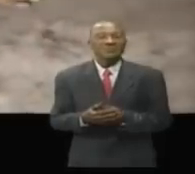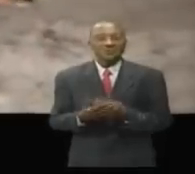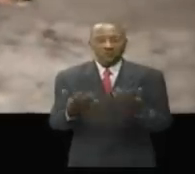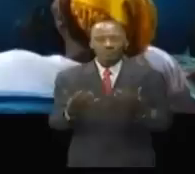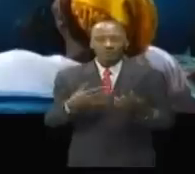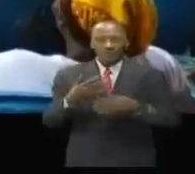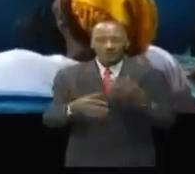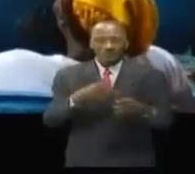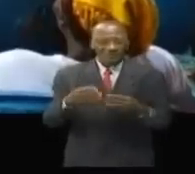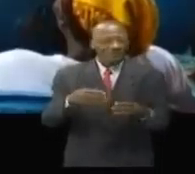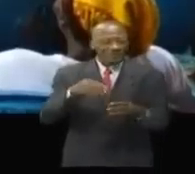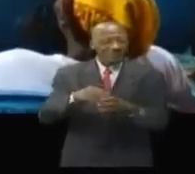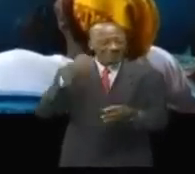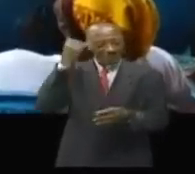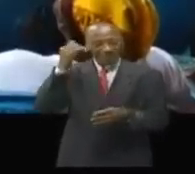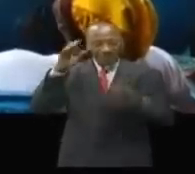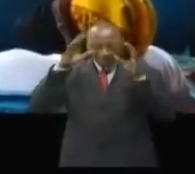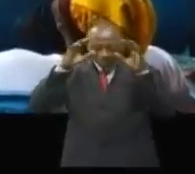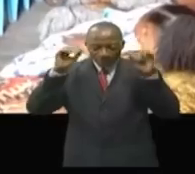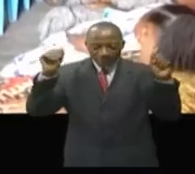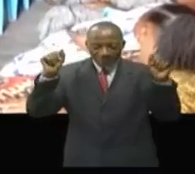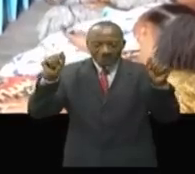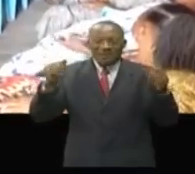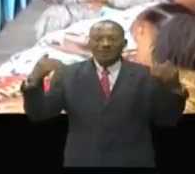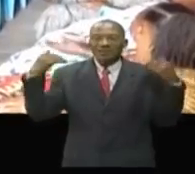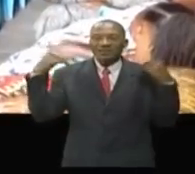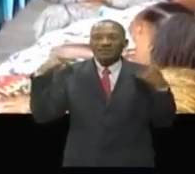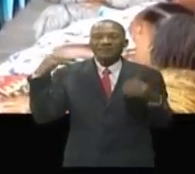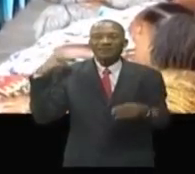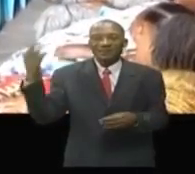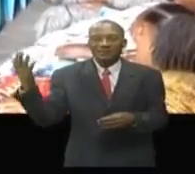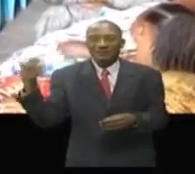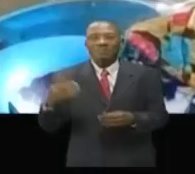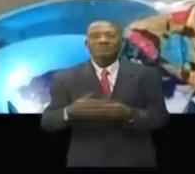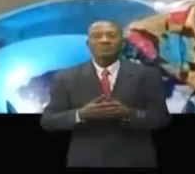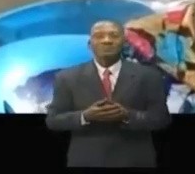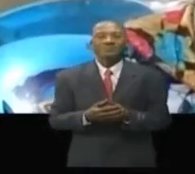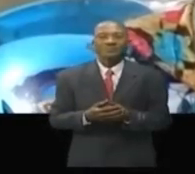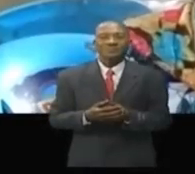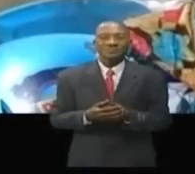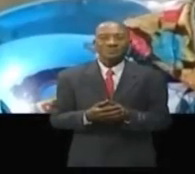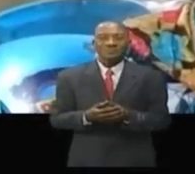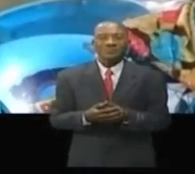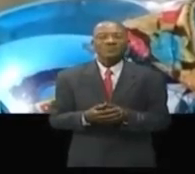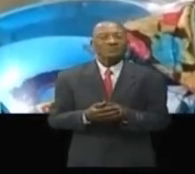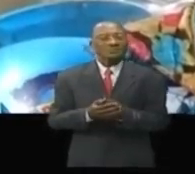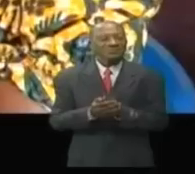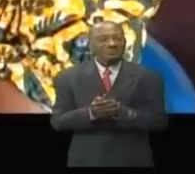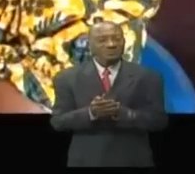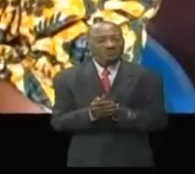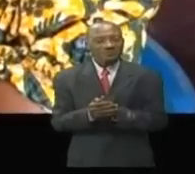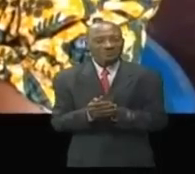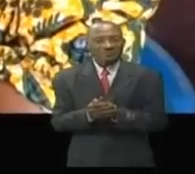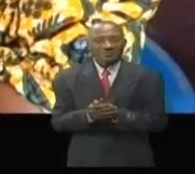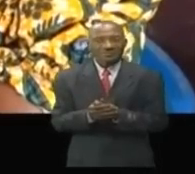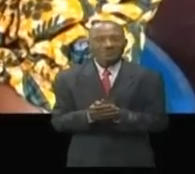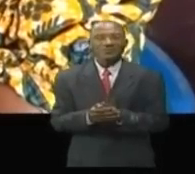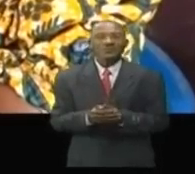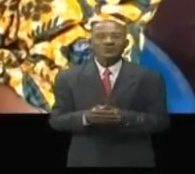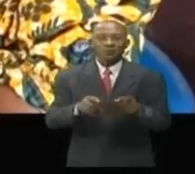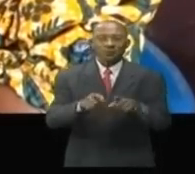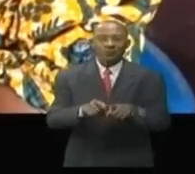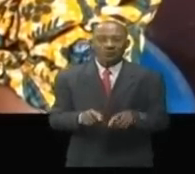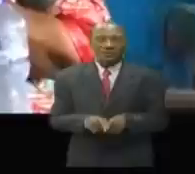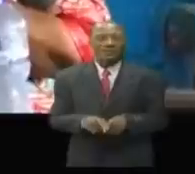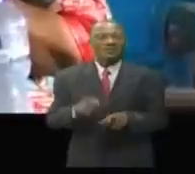l'État et contraindre la propagande des propos mensongers et déstabilisateurs fomentés par les forces nuisibles en phase